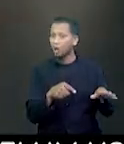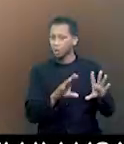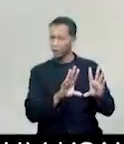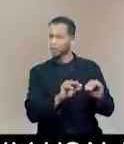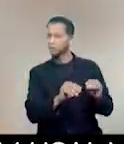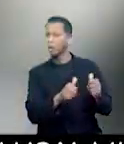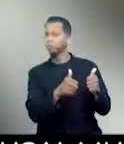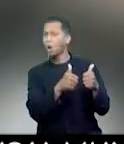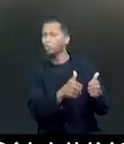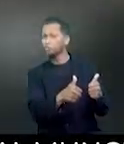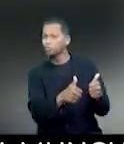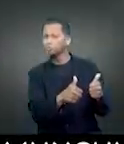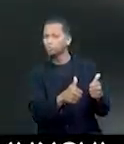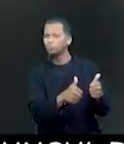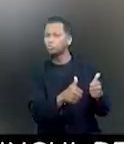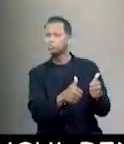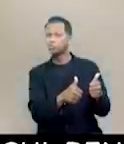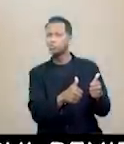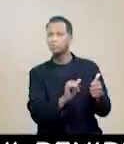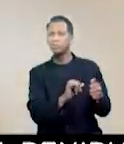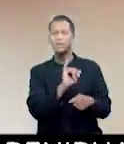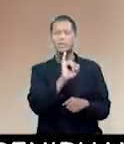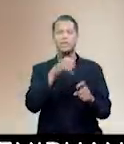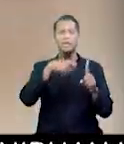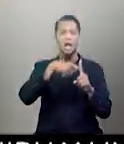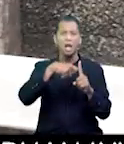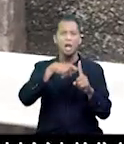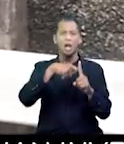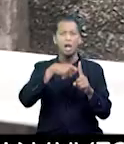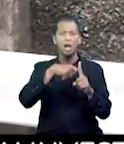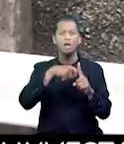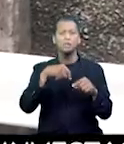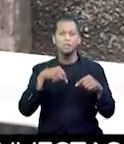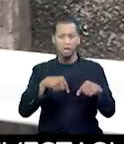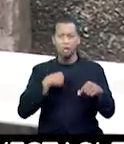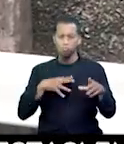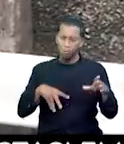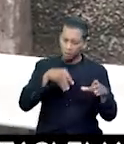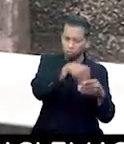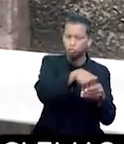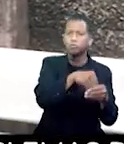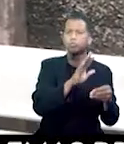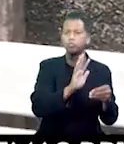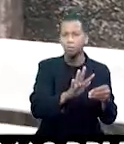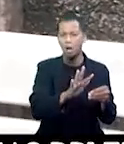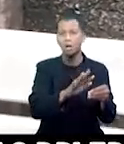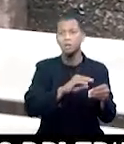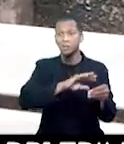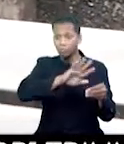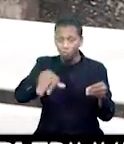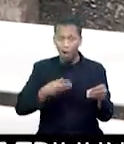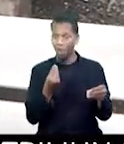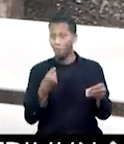saya bergabung sama saudara Ika kan. Nah, setelah saya bergabung di dalam itu, ternyata semuanya habis. Jadi saya total